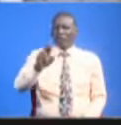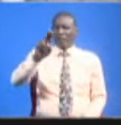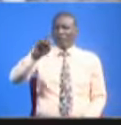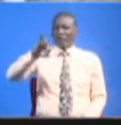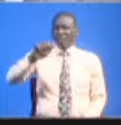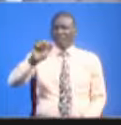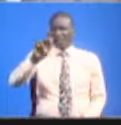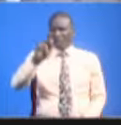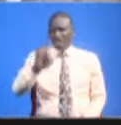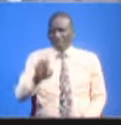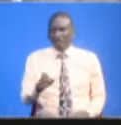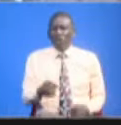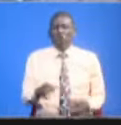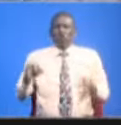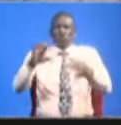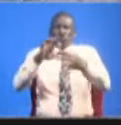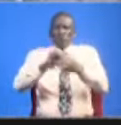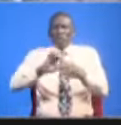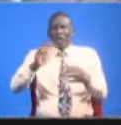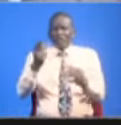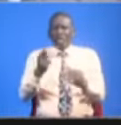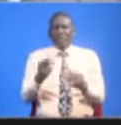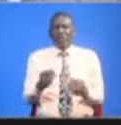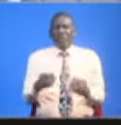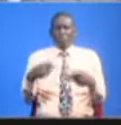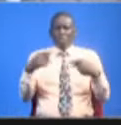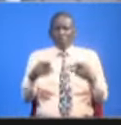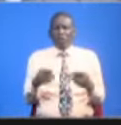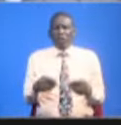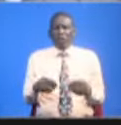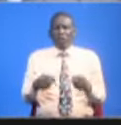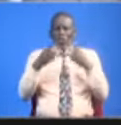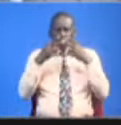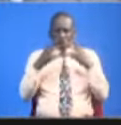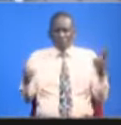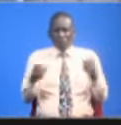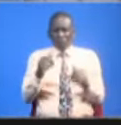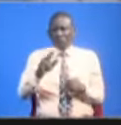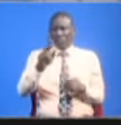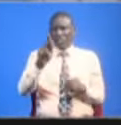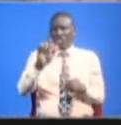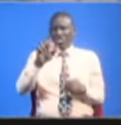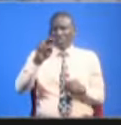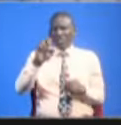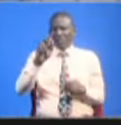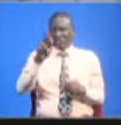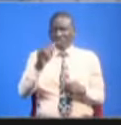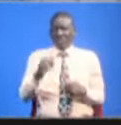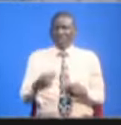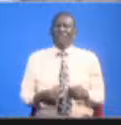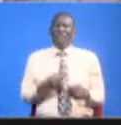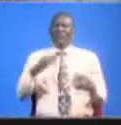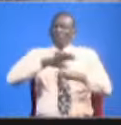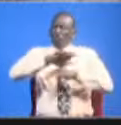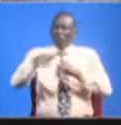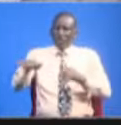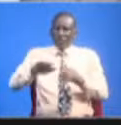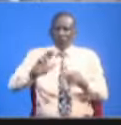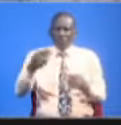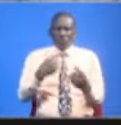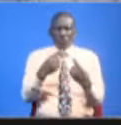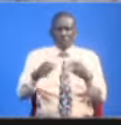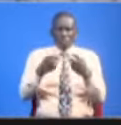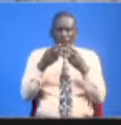ataunganisha Wameru na ataunganisha Kenya ile amani. Kindiki unaona ni mtu anachunguka Kenya nzima akiongea mambo ya